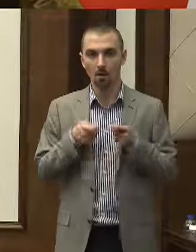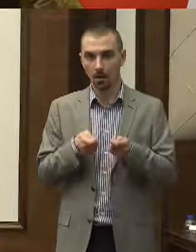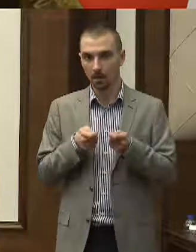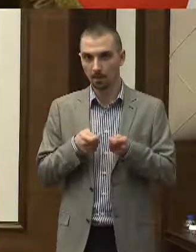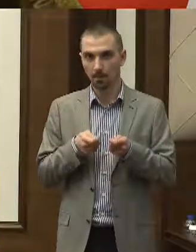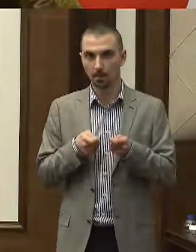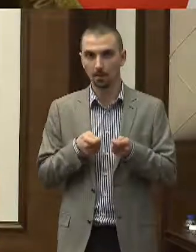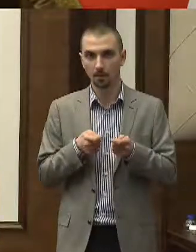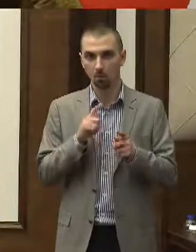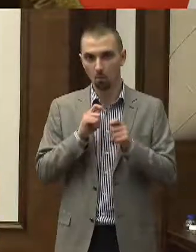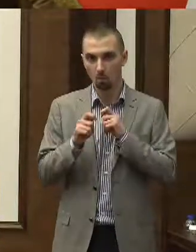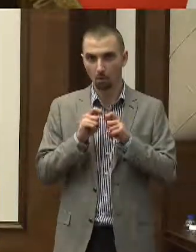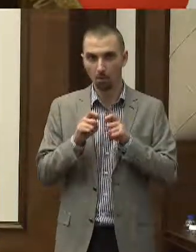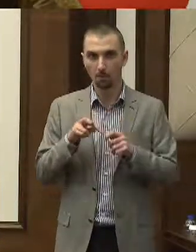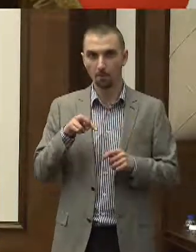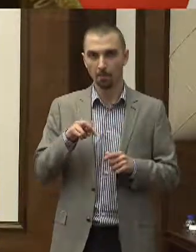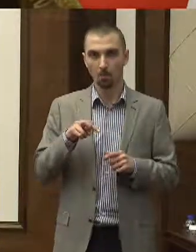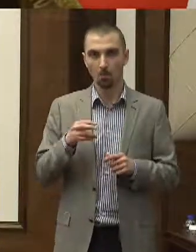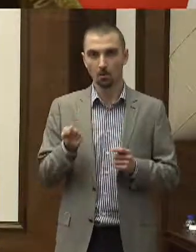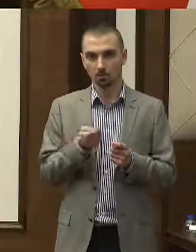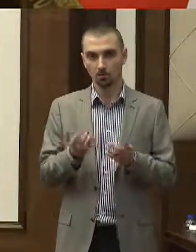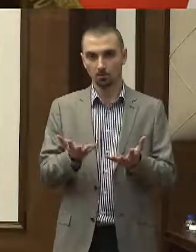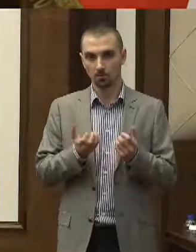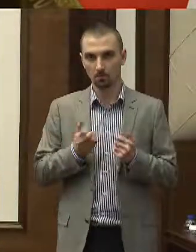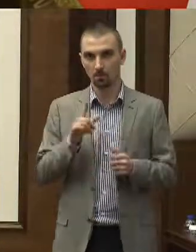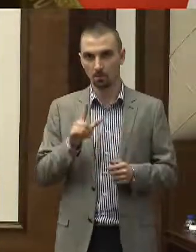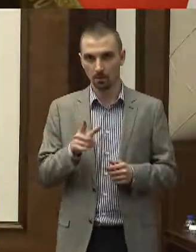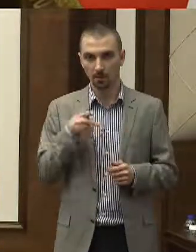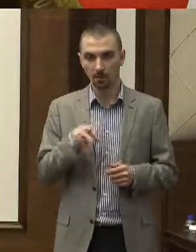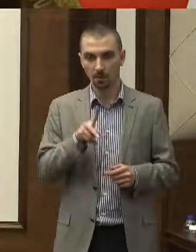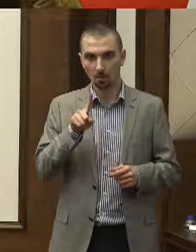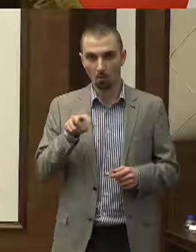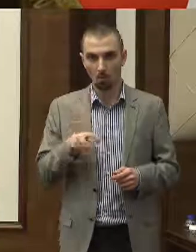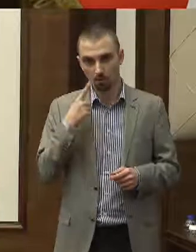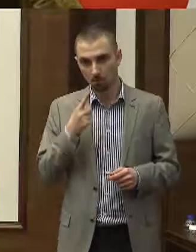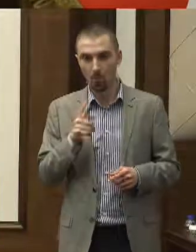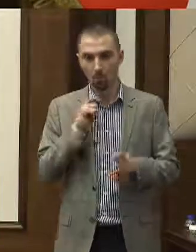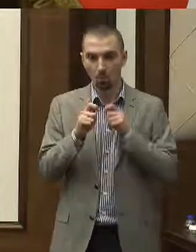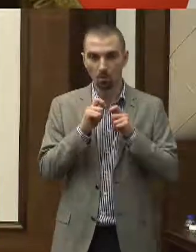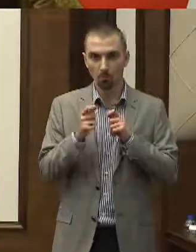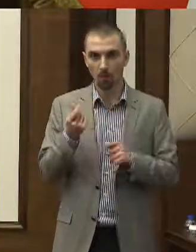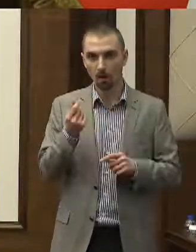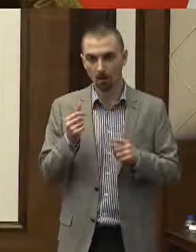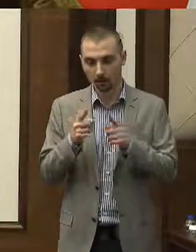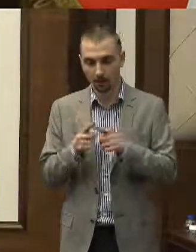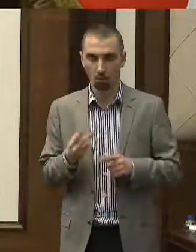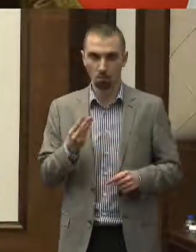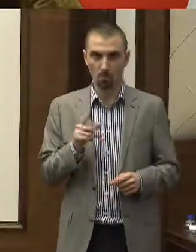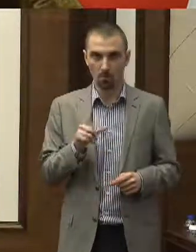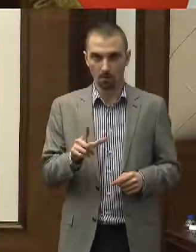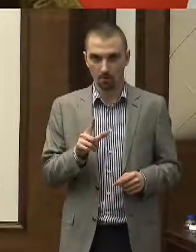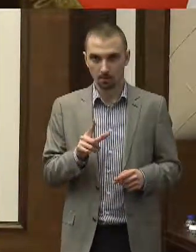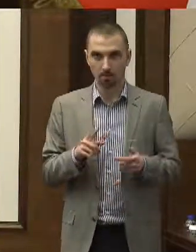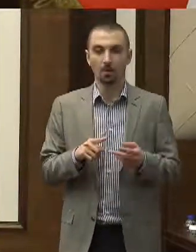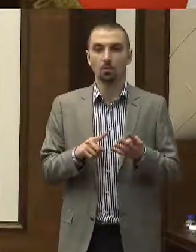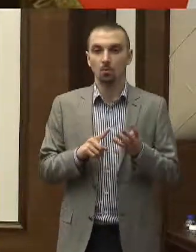eğitmenin sözleşmeli personel olarak istihdam edilmesi ve 2018 yılı sözleşme ücretlerinin belirlenmesi.